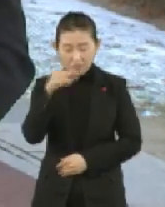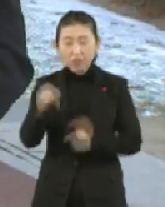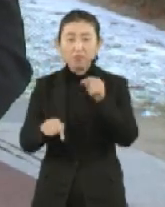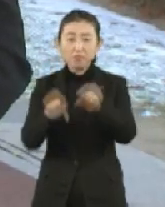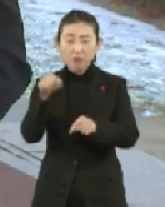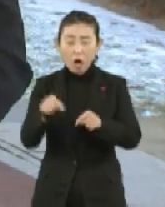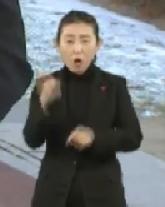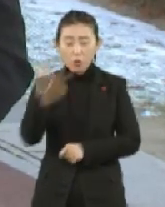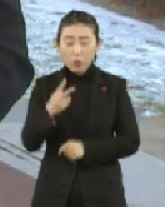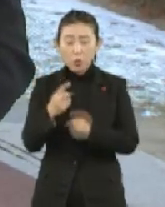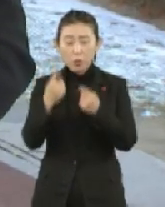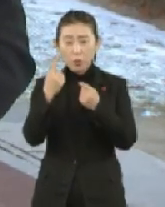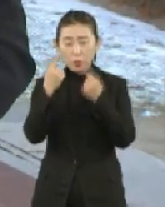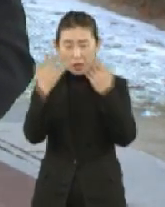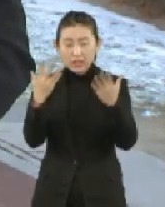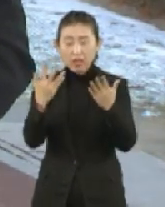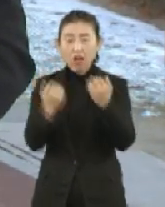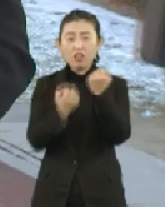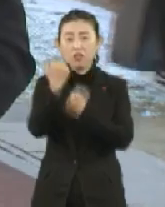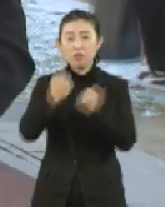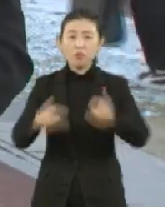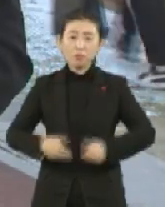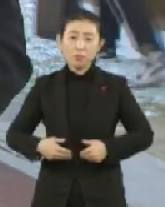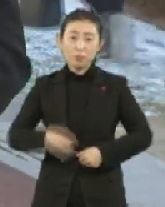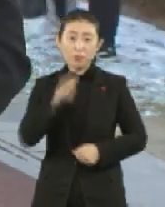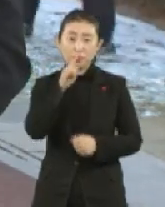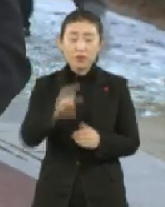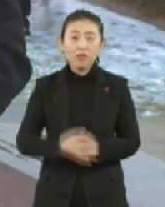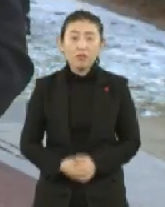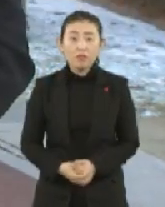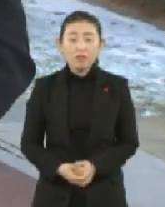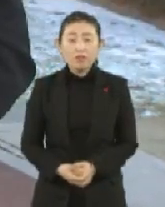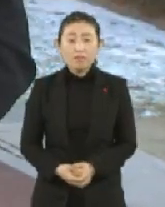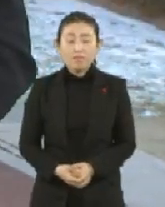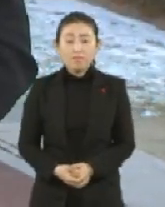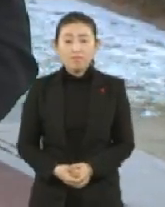된 해명과 적절한 개선책 마련이 필요하다는 지적입니다. TJB 조혜원입니다.